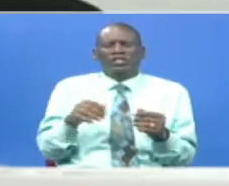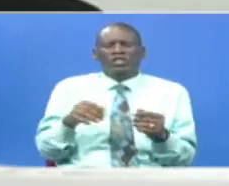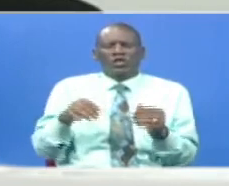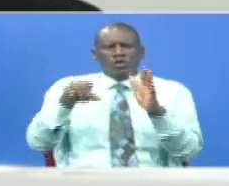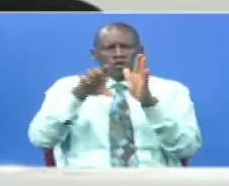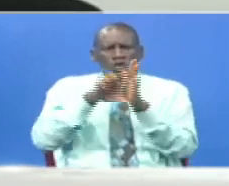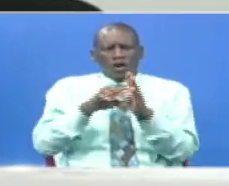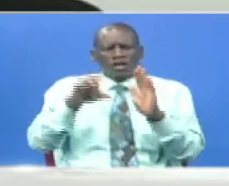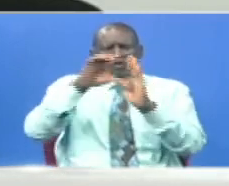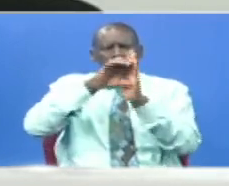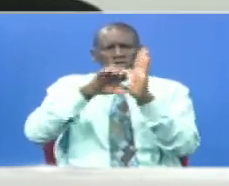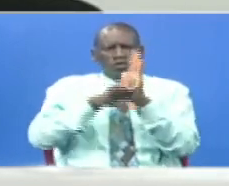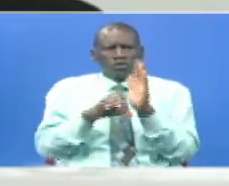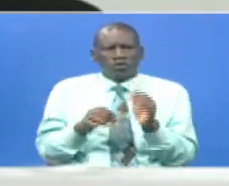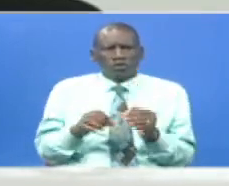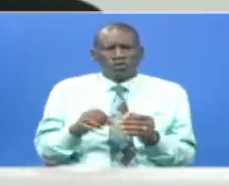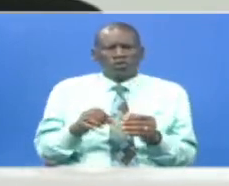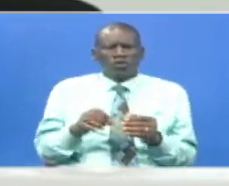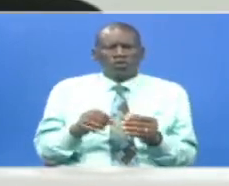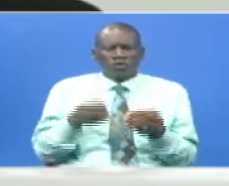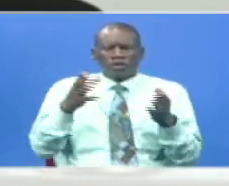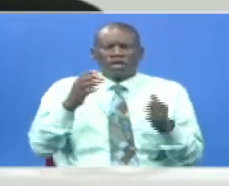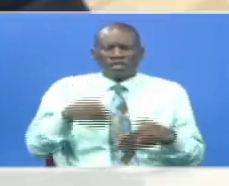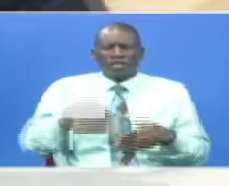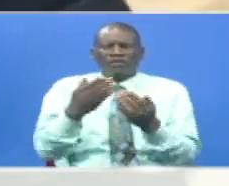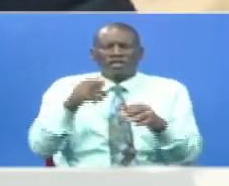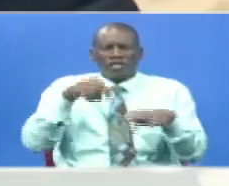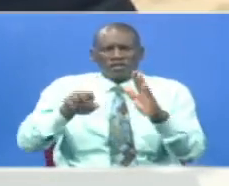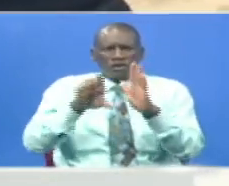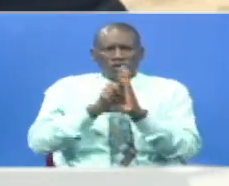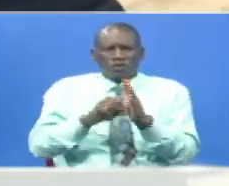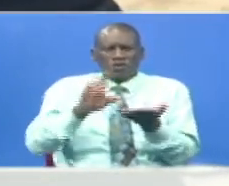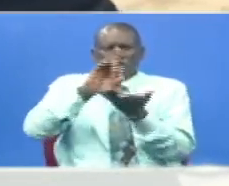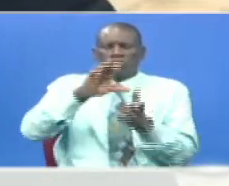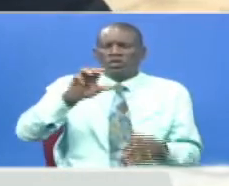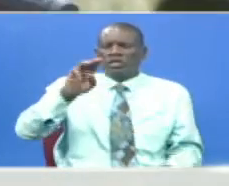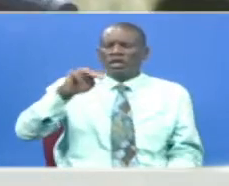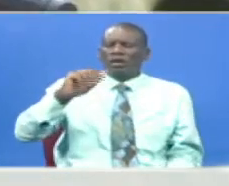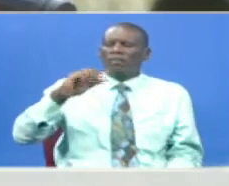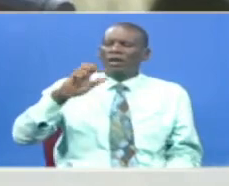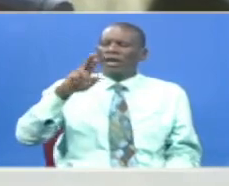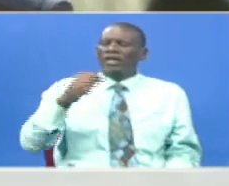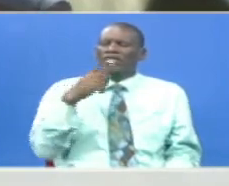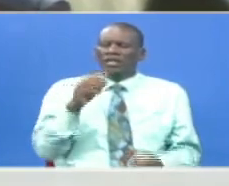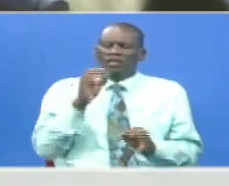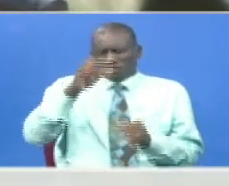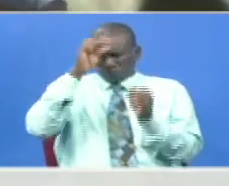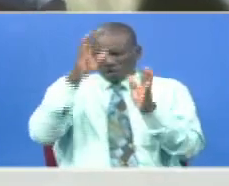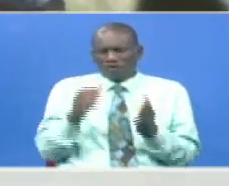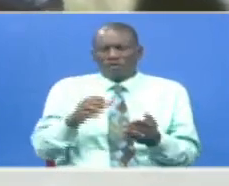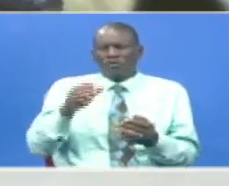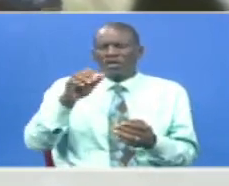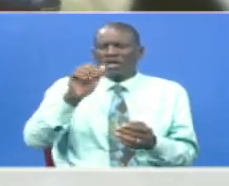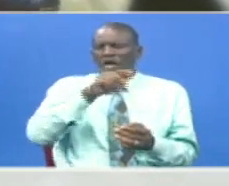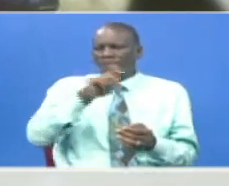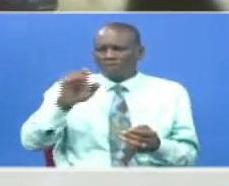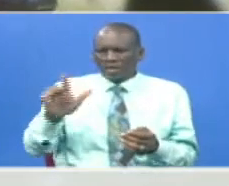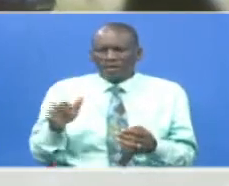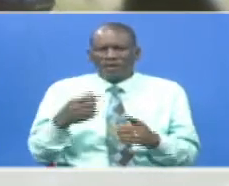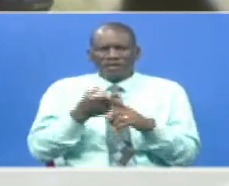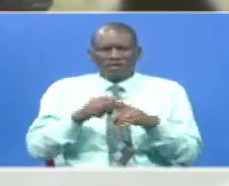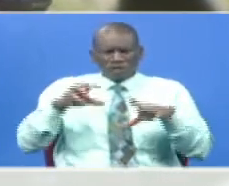and constitutional excepts as provided under the law. Daktari Magare anasema kuwa iwapo gavana atakata rufaa, basi